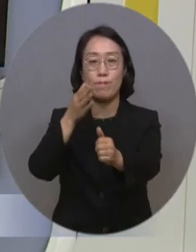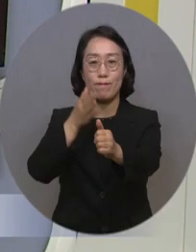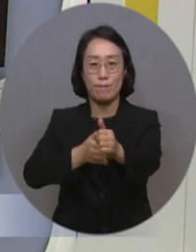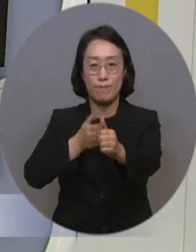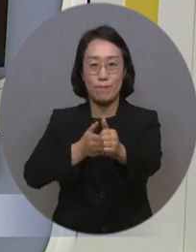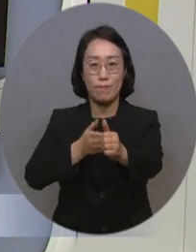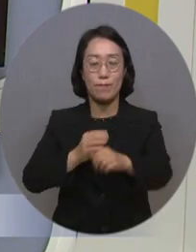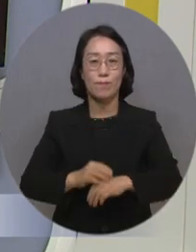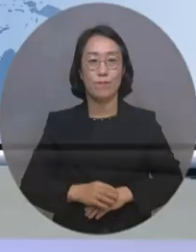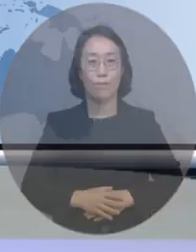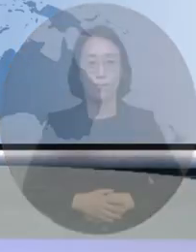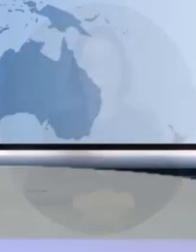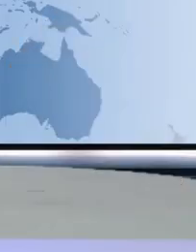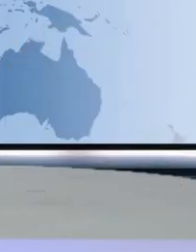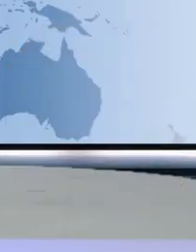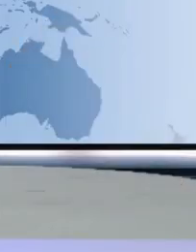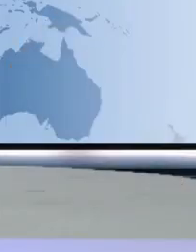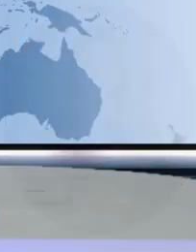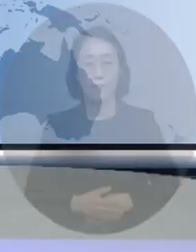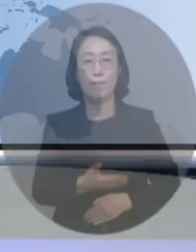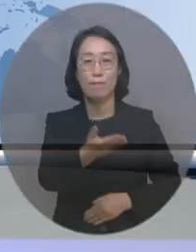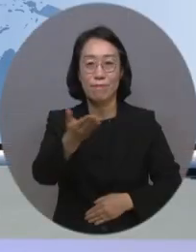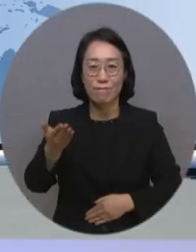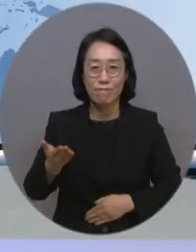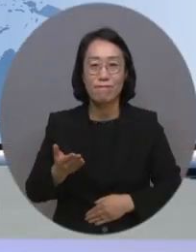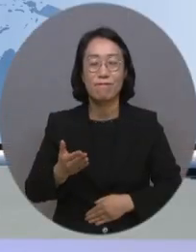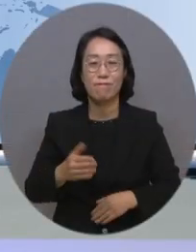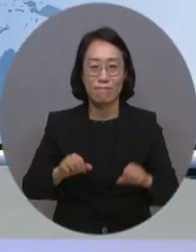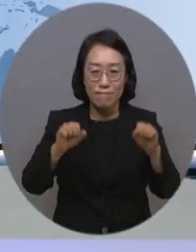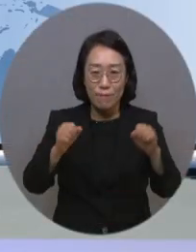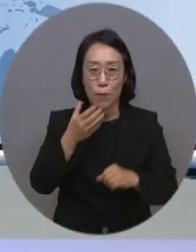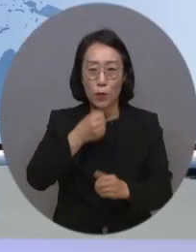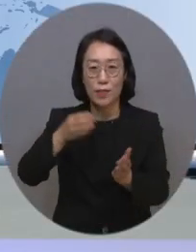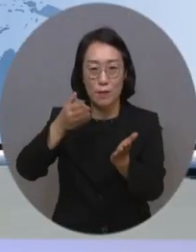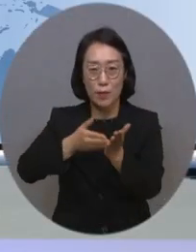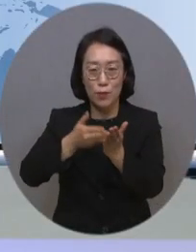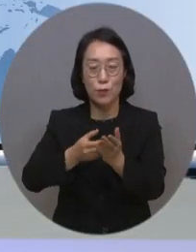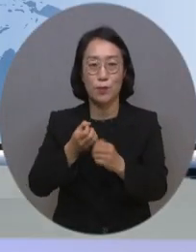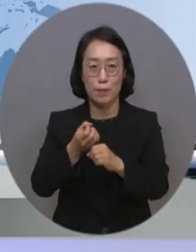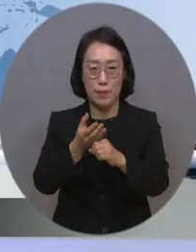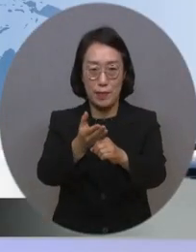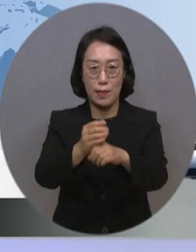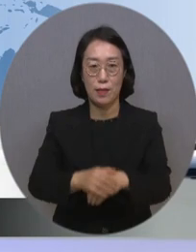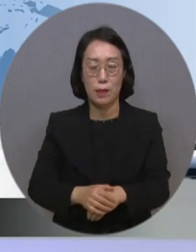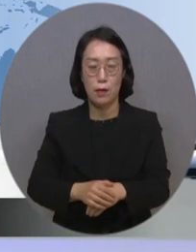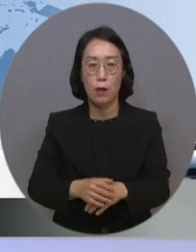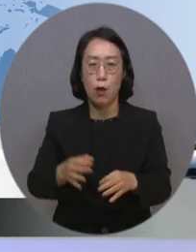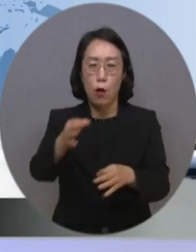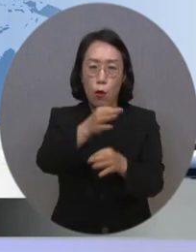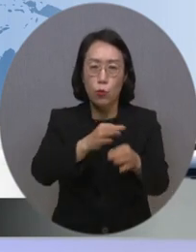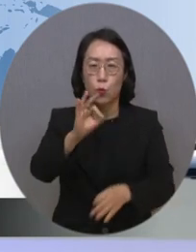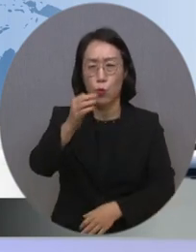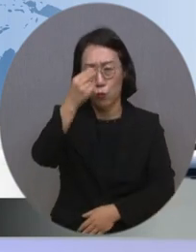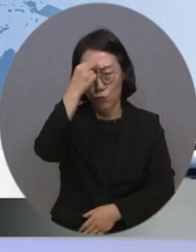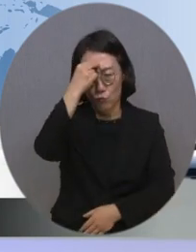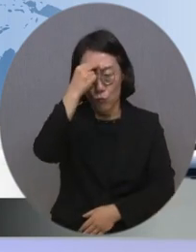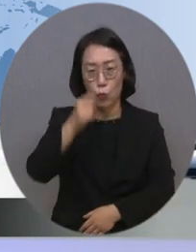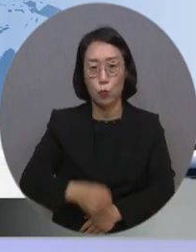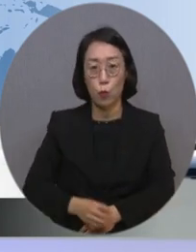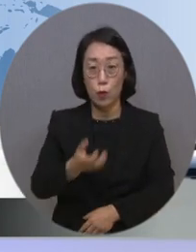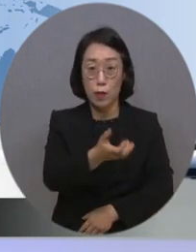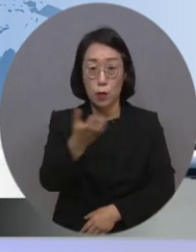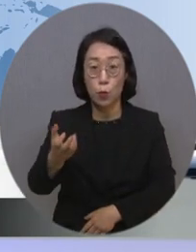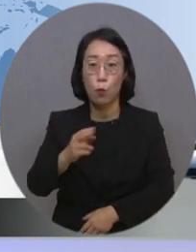수 있습니다. 시청자 여러분 안녕하십니까? 복지TV 뉴스입니다. 경제적 여건이나 이동에 어려움이